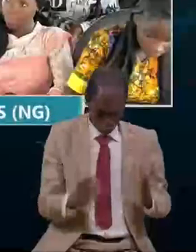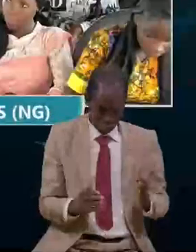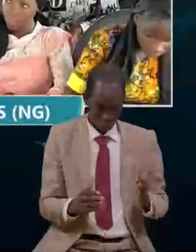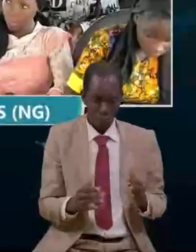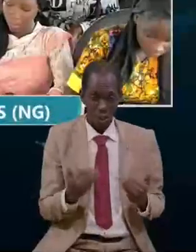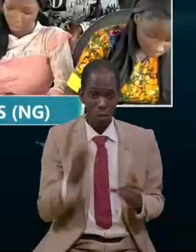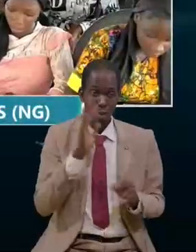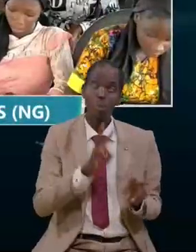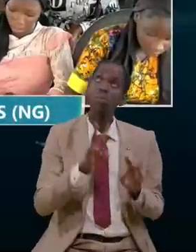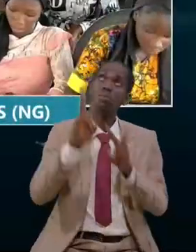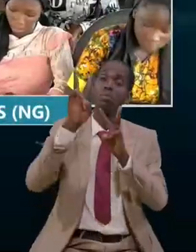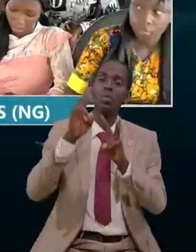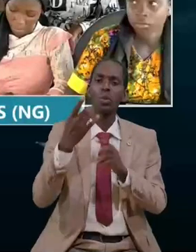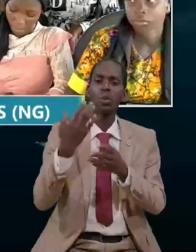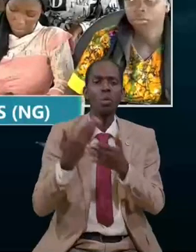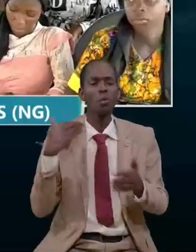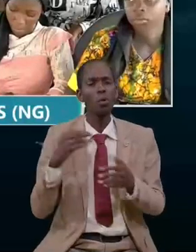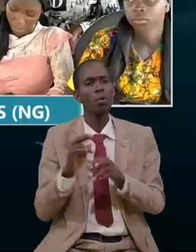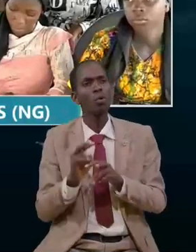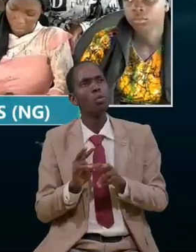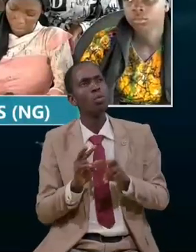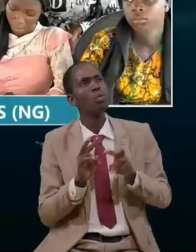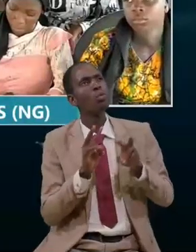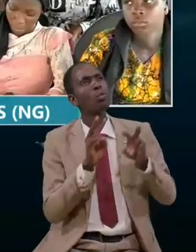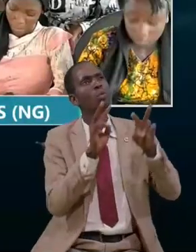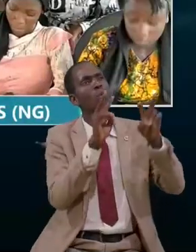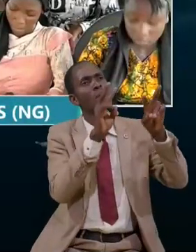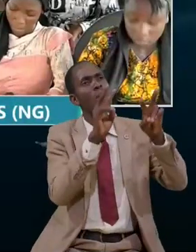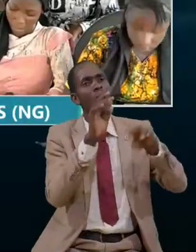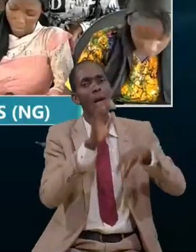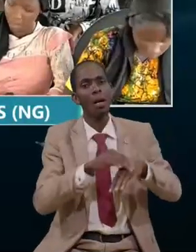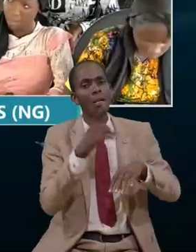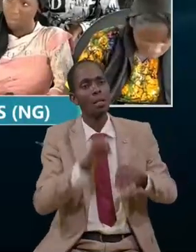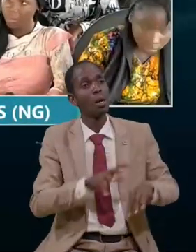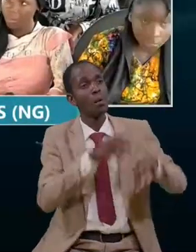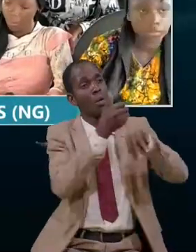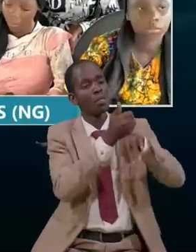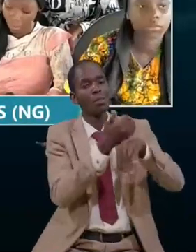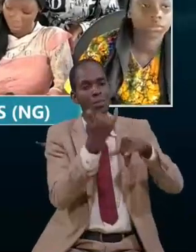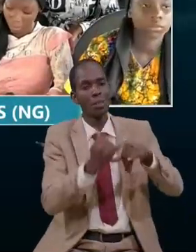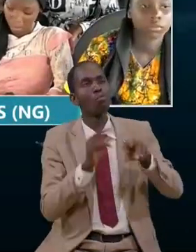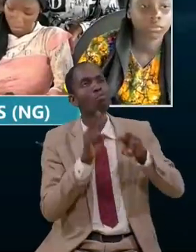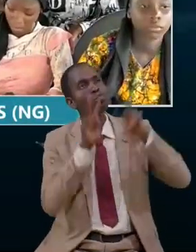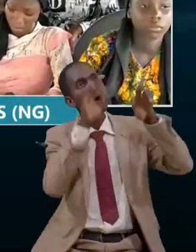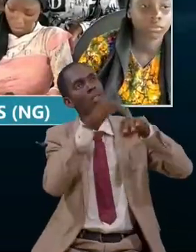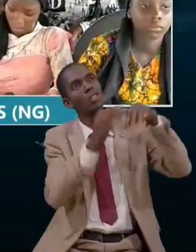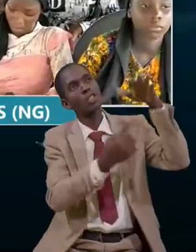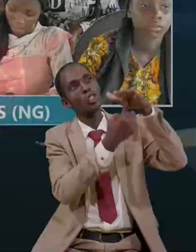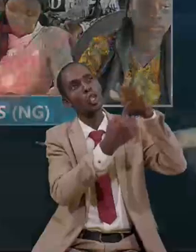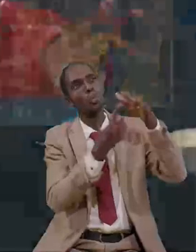baissée. La montagne. Tu regarderas le sommet de la montagne.